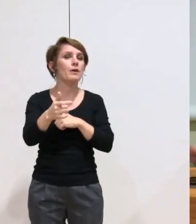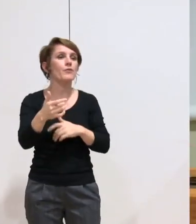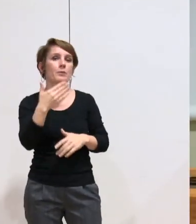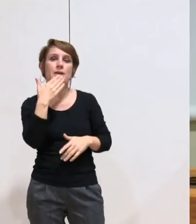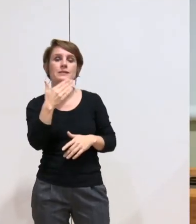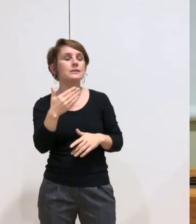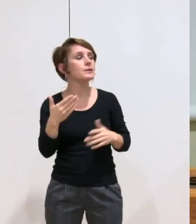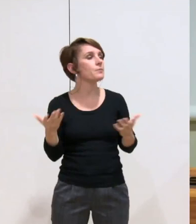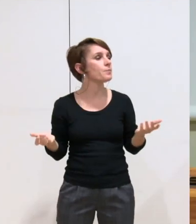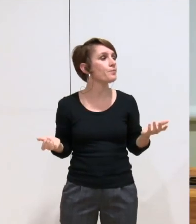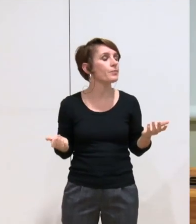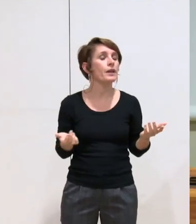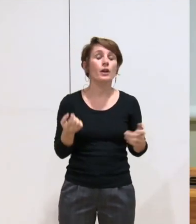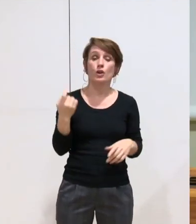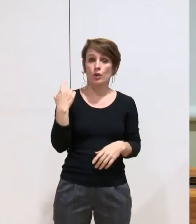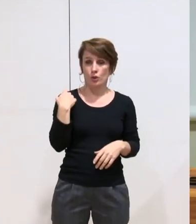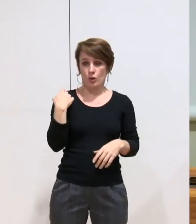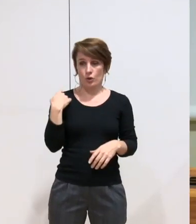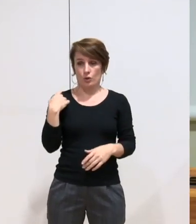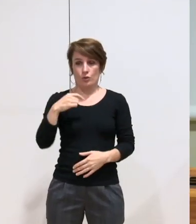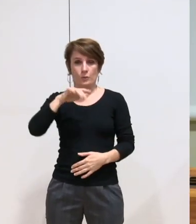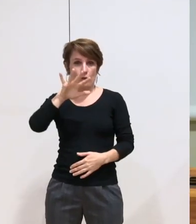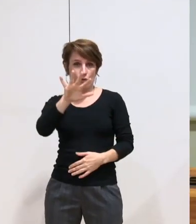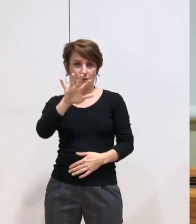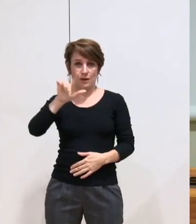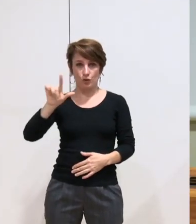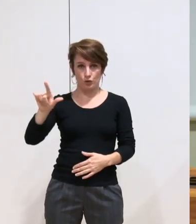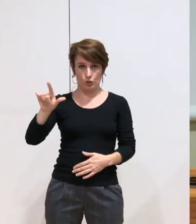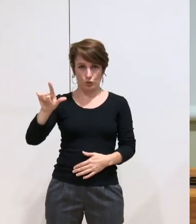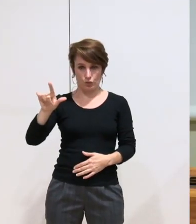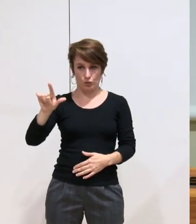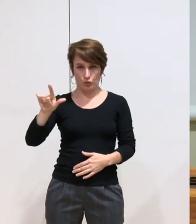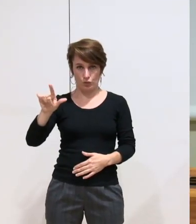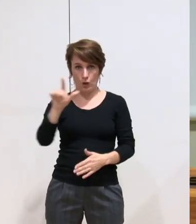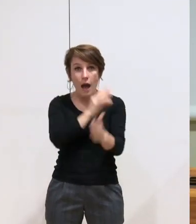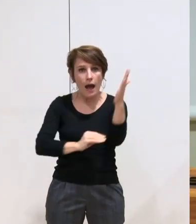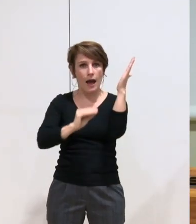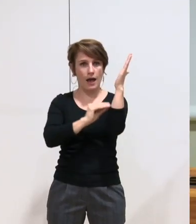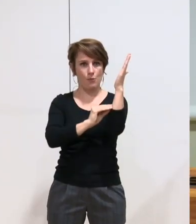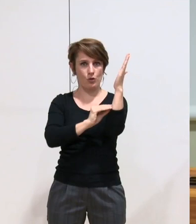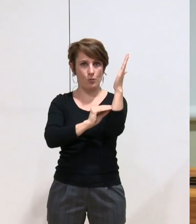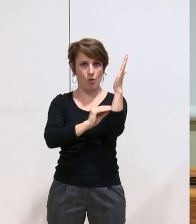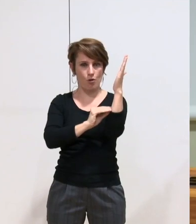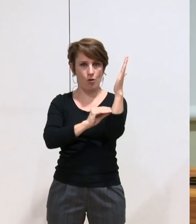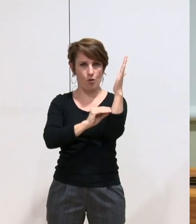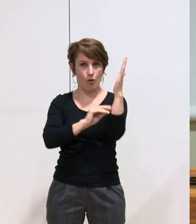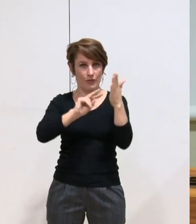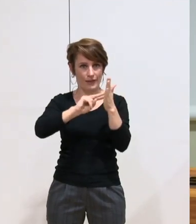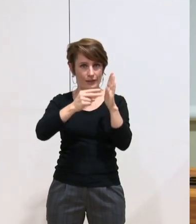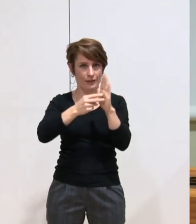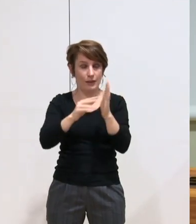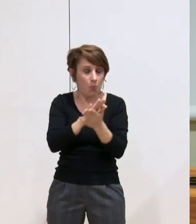remercie. Nous passons à la délibération numéro 52 pour lequel il y a un amendement technique,